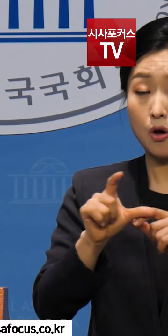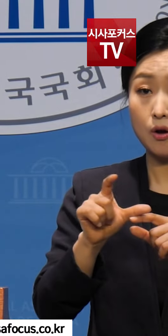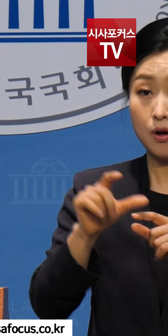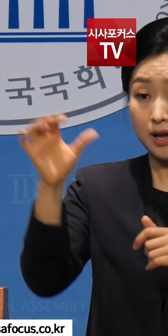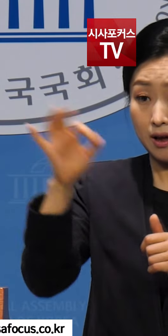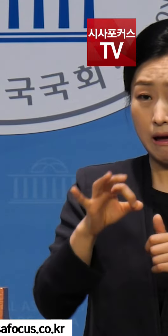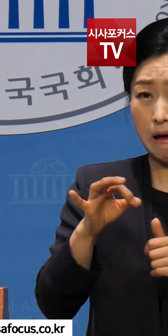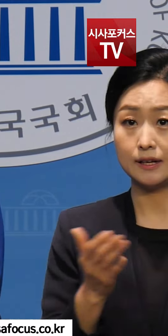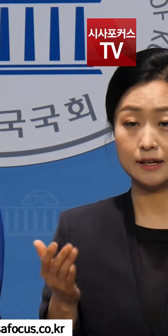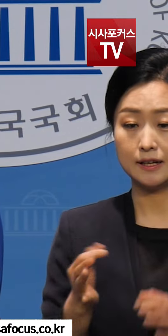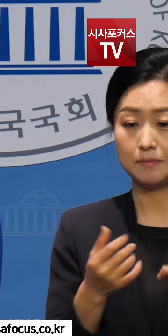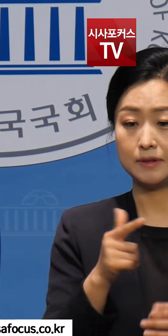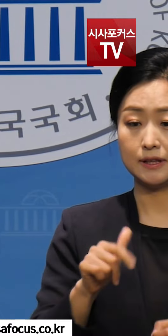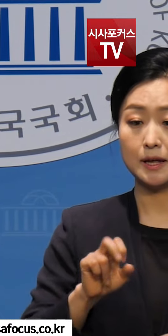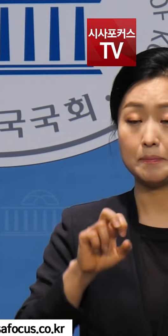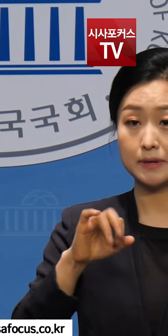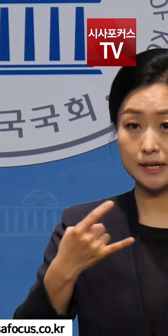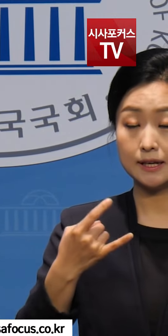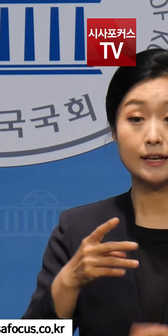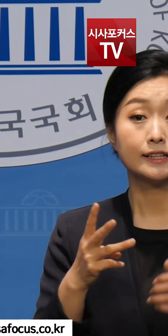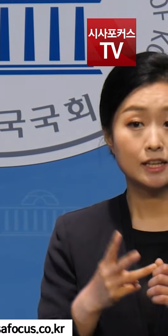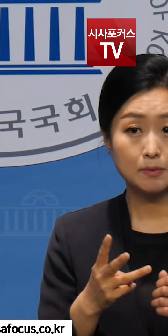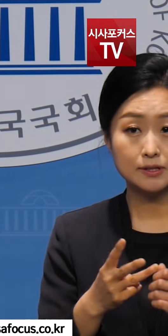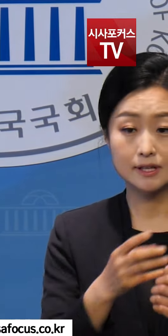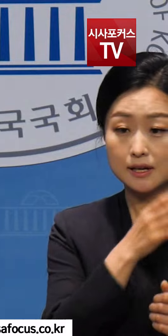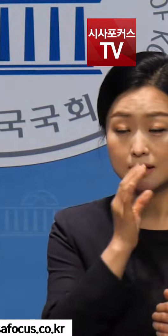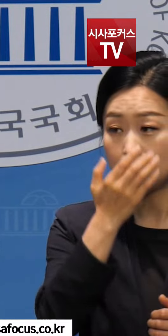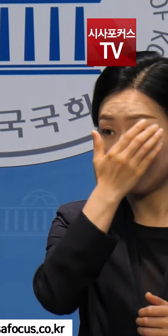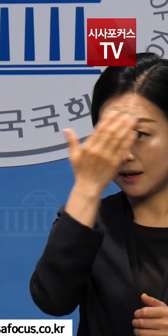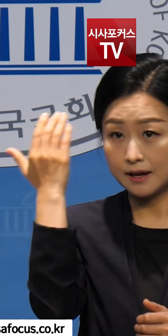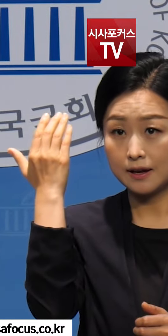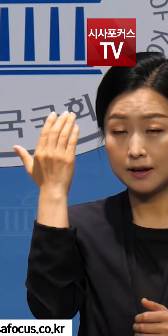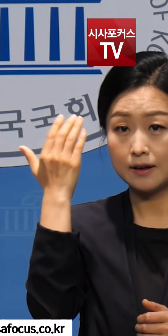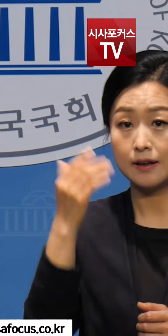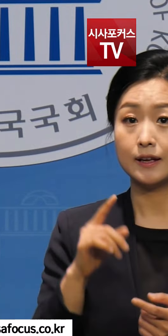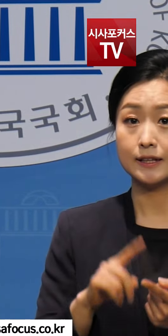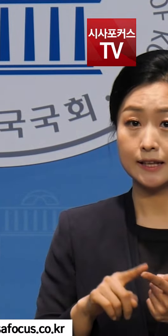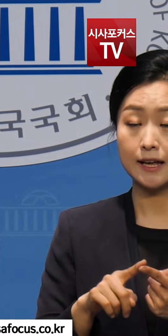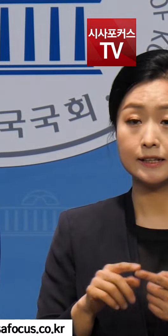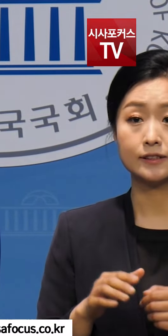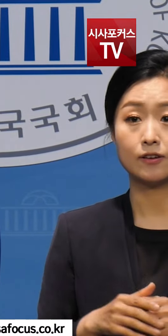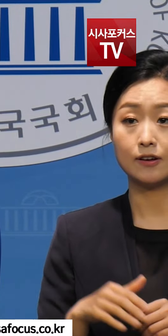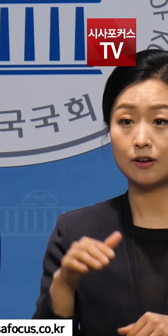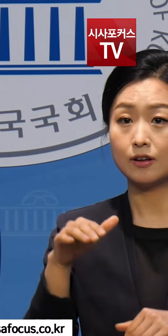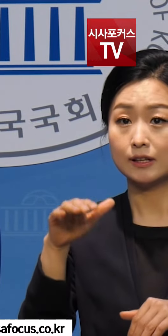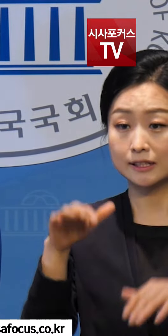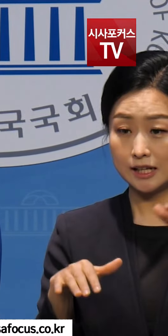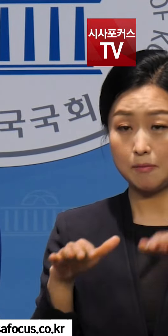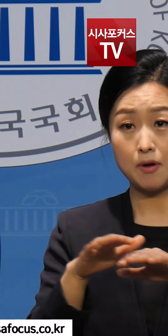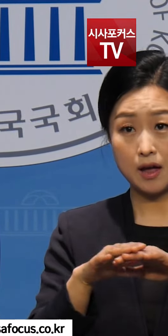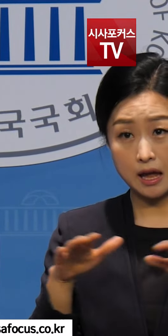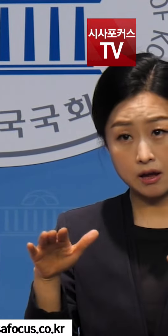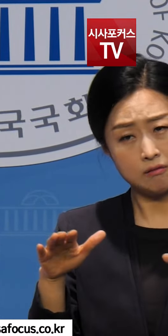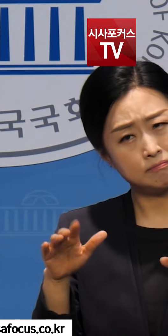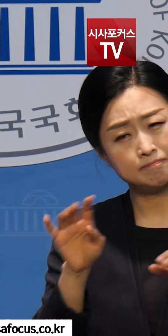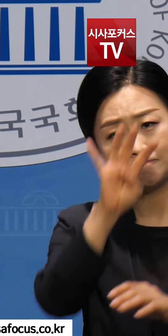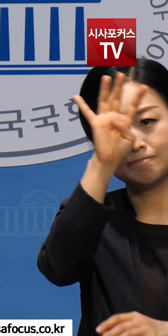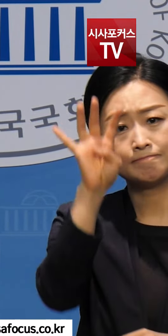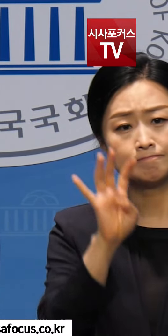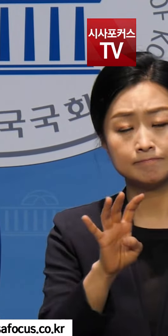것은 자명합니다 셋째 세대간 보험료율 인상 속도 차등화 졸속